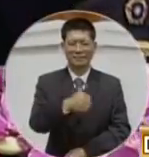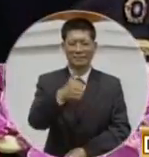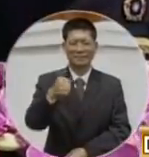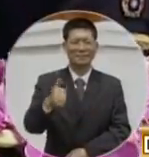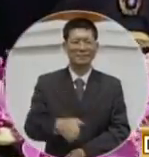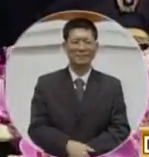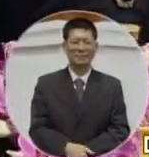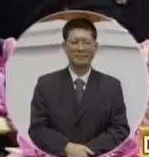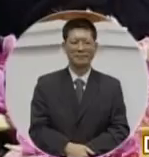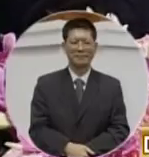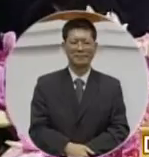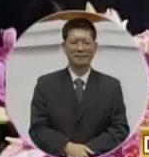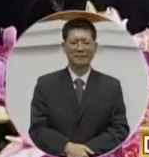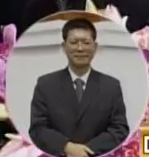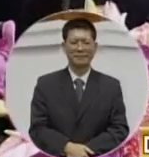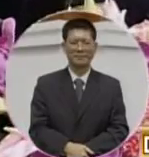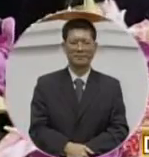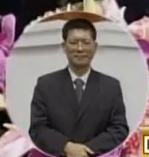家。